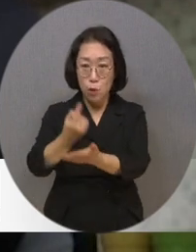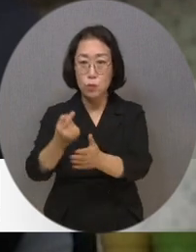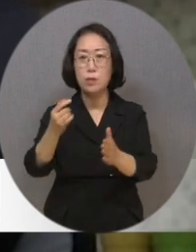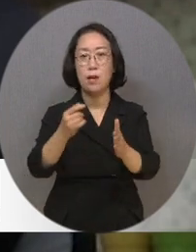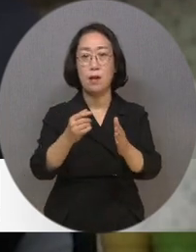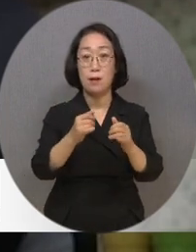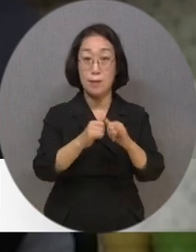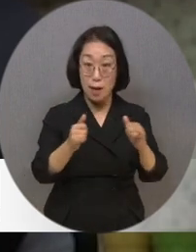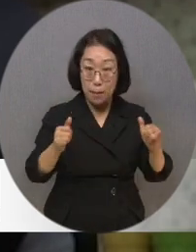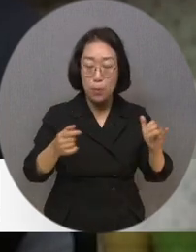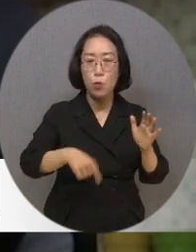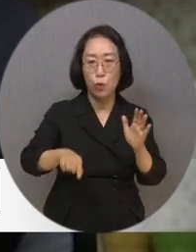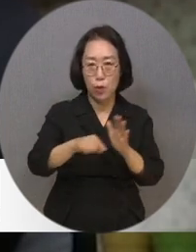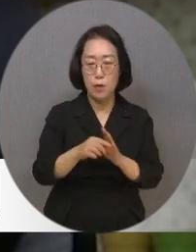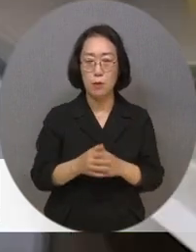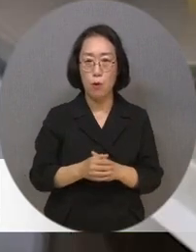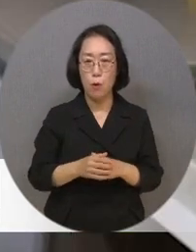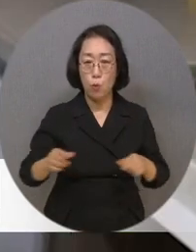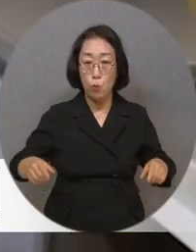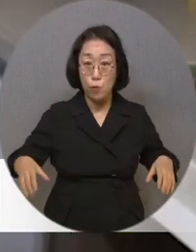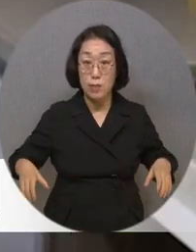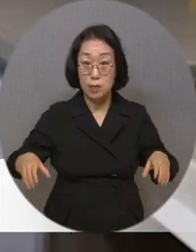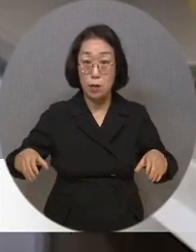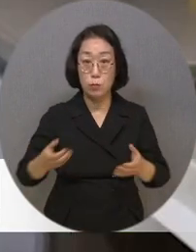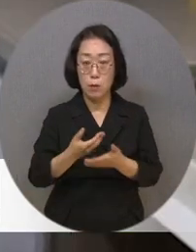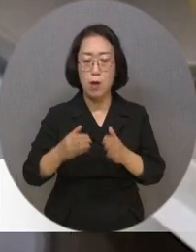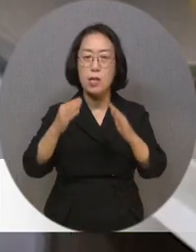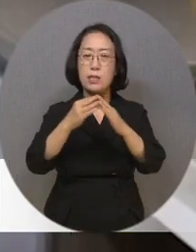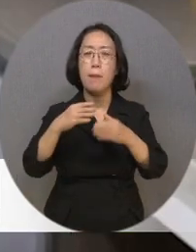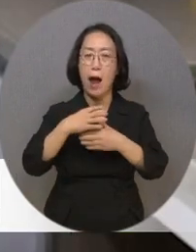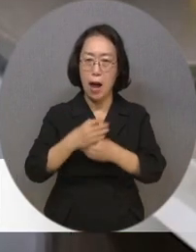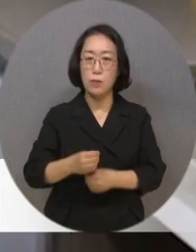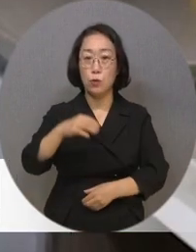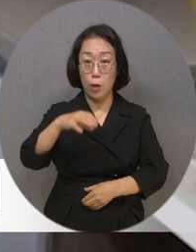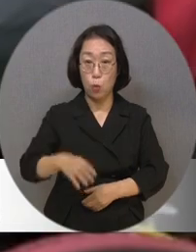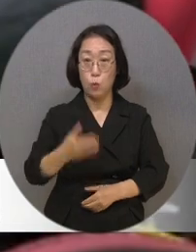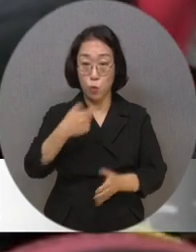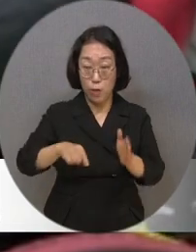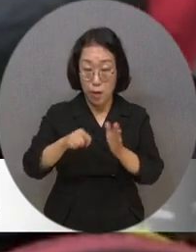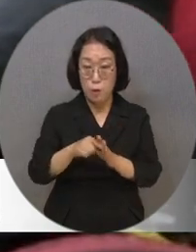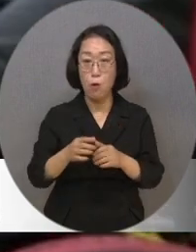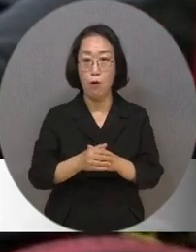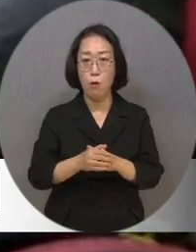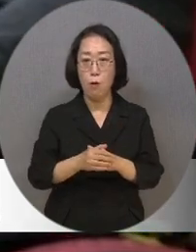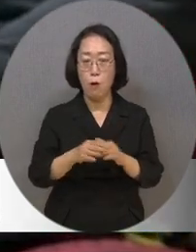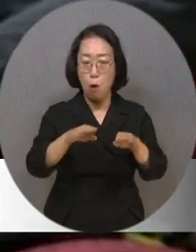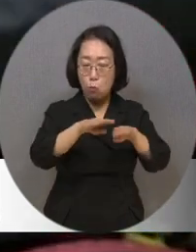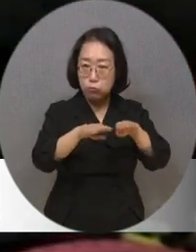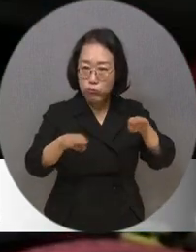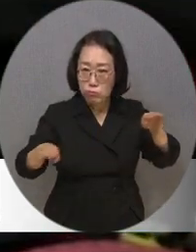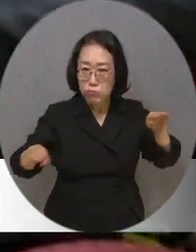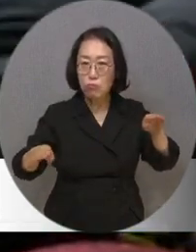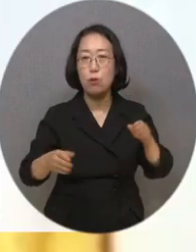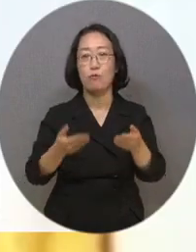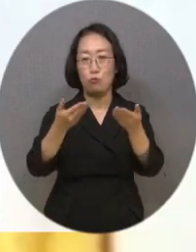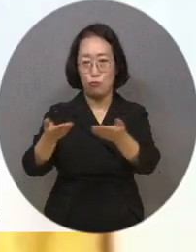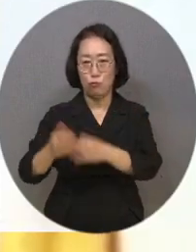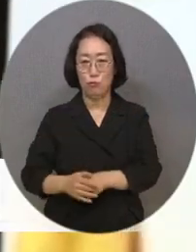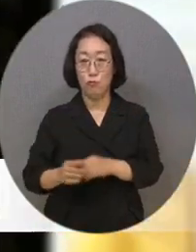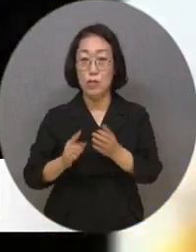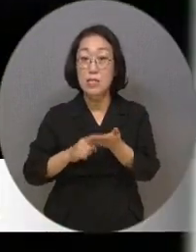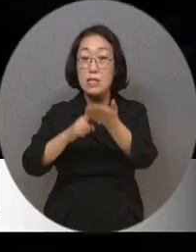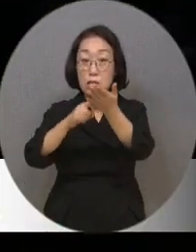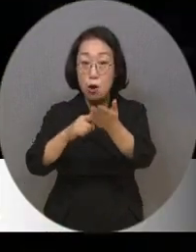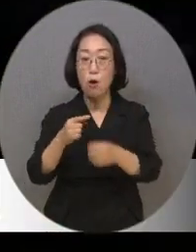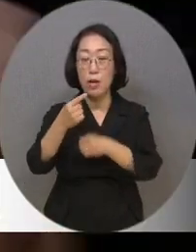고려해 휠체어 사용 장애 청년에게 집이 안전한 공간이 될 수 있도록 지원한다는 취지입니다 신청 조건은 1년